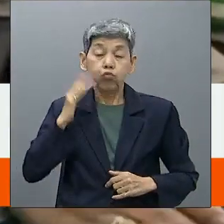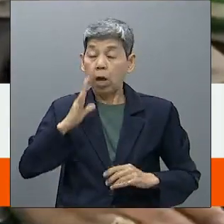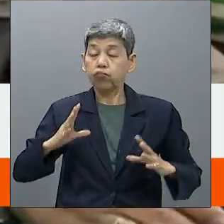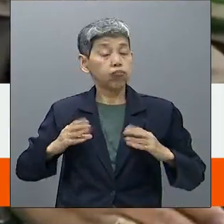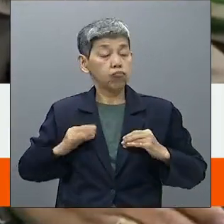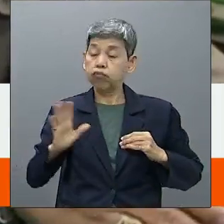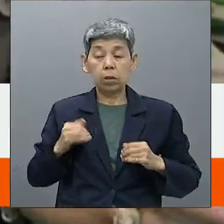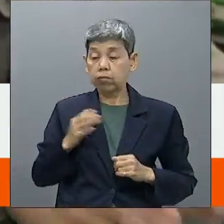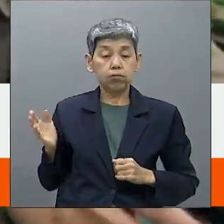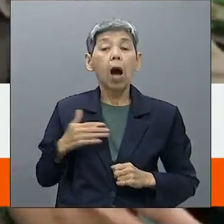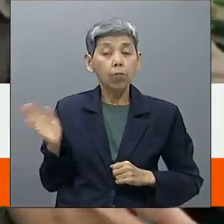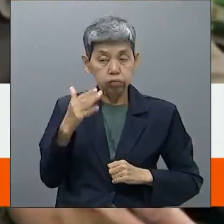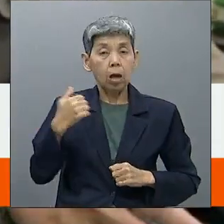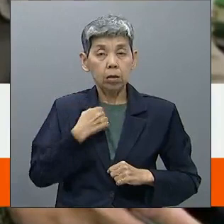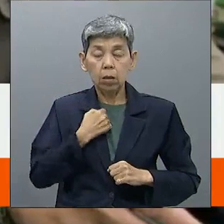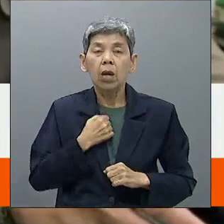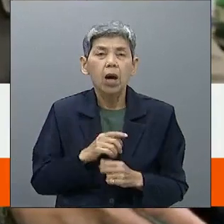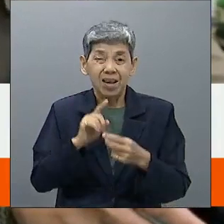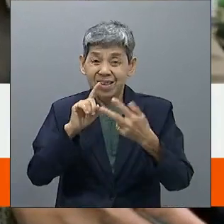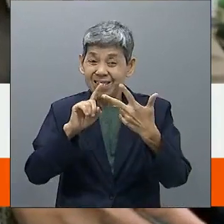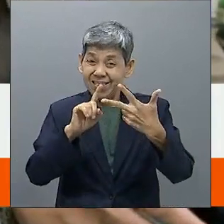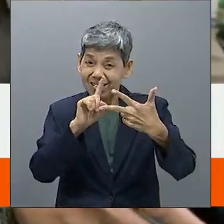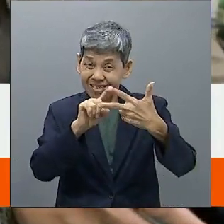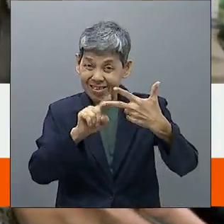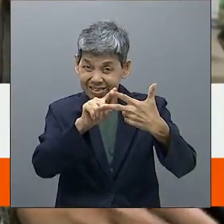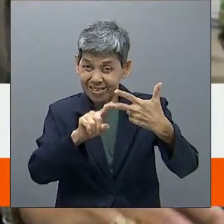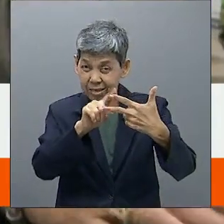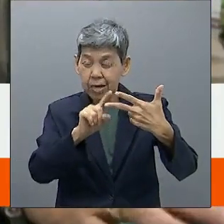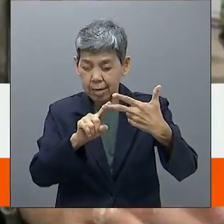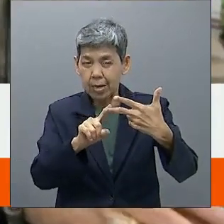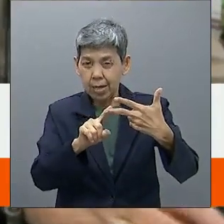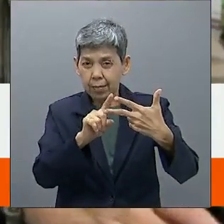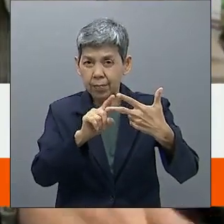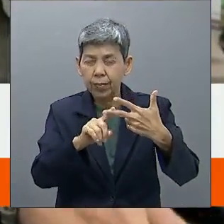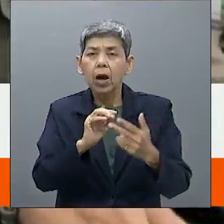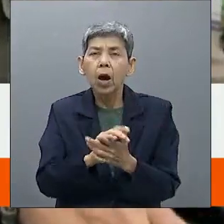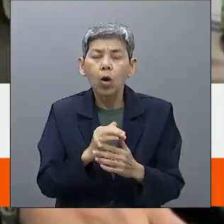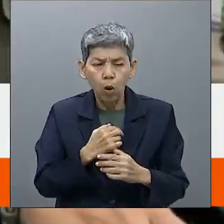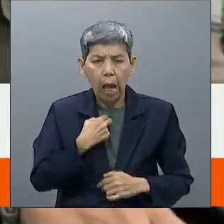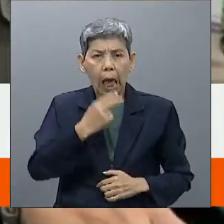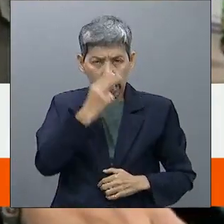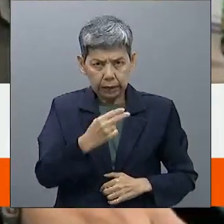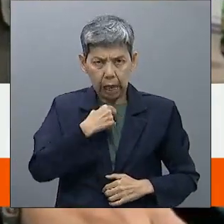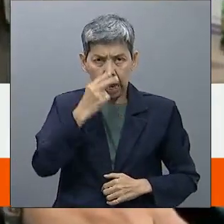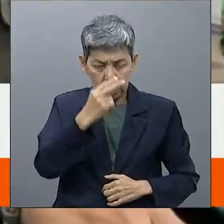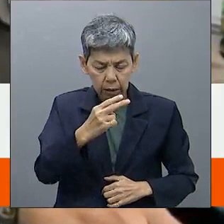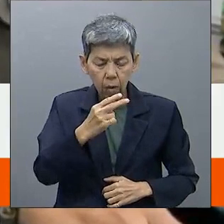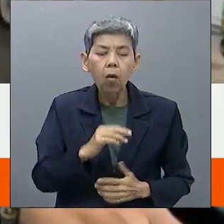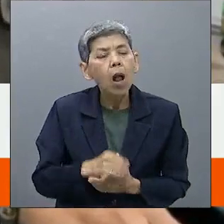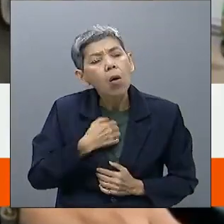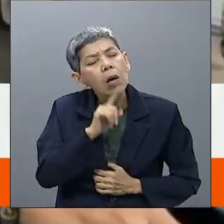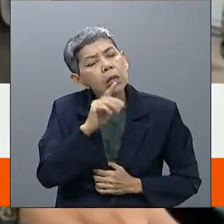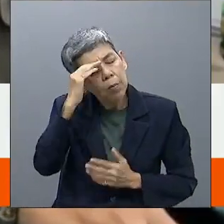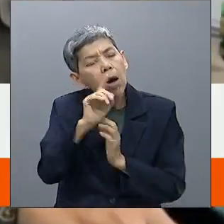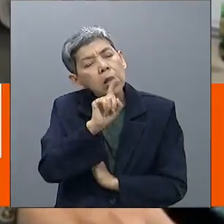างที่การไปแล้วส่วนอีก2คนนะครับก็ในฐานะที่เป็นผู้อยู่ในเหตุการณ์นะครับก็ได้สอบปากค